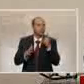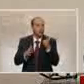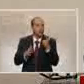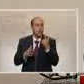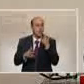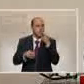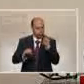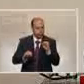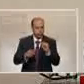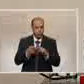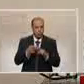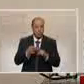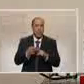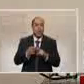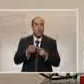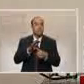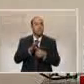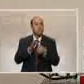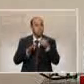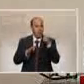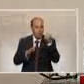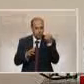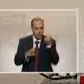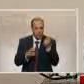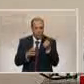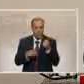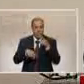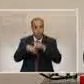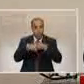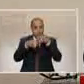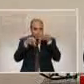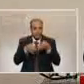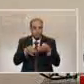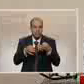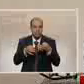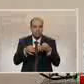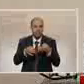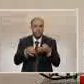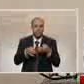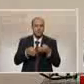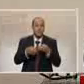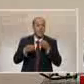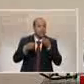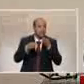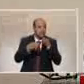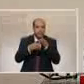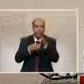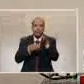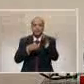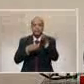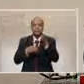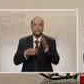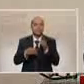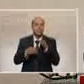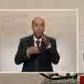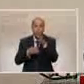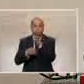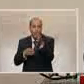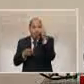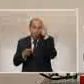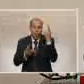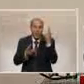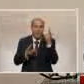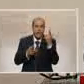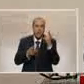بالمرصاد ستكون في الوقت المناسب ستعبر بكم ستوجه ستعبر بكم